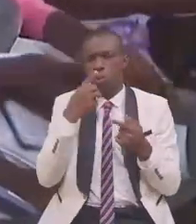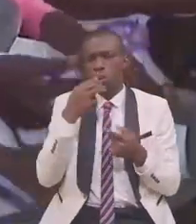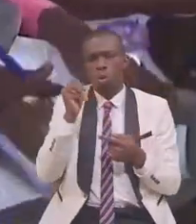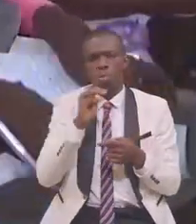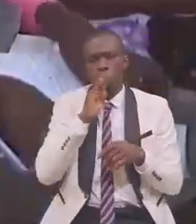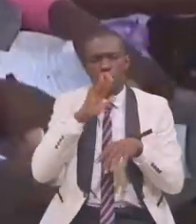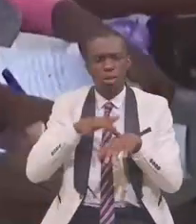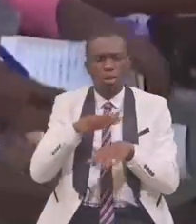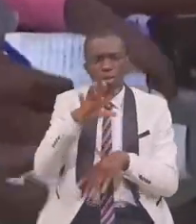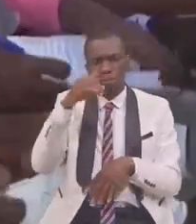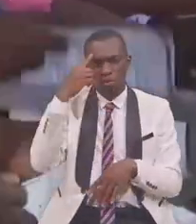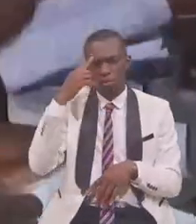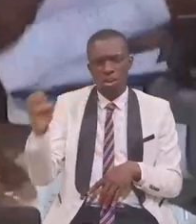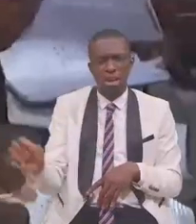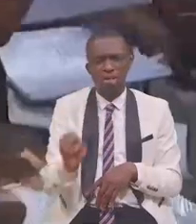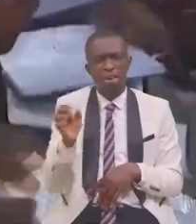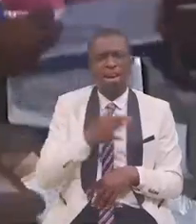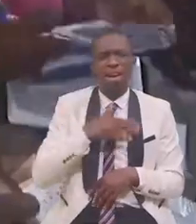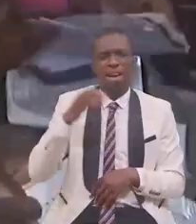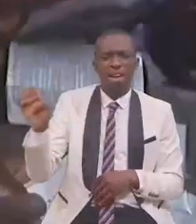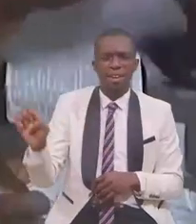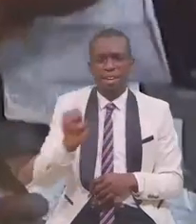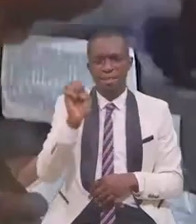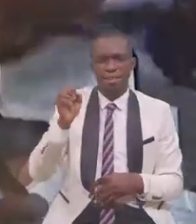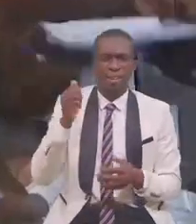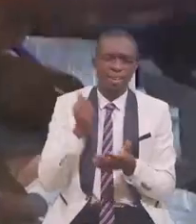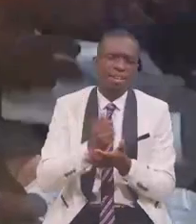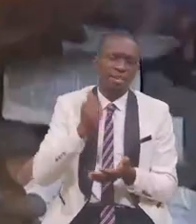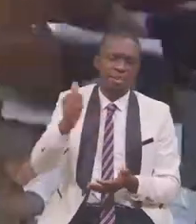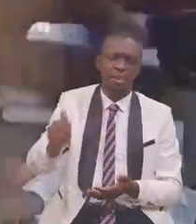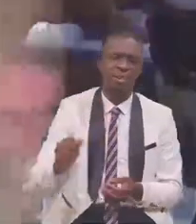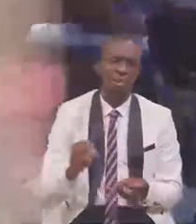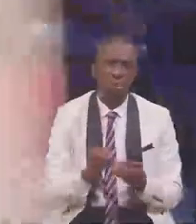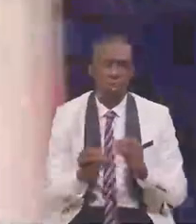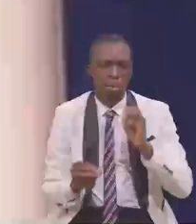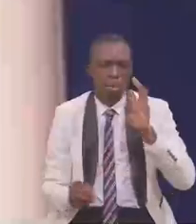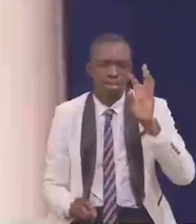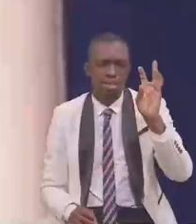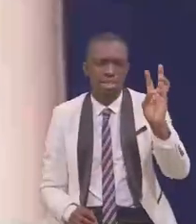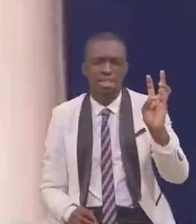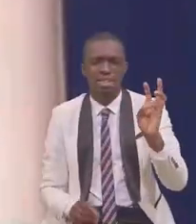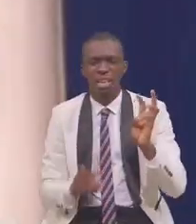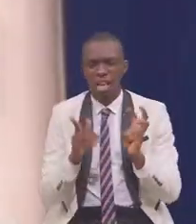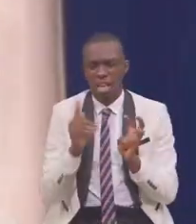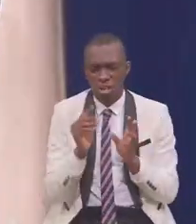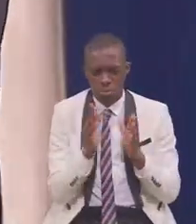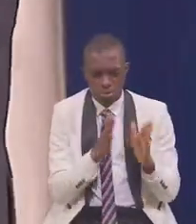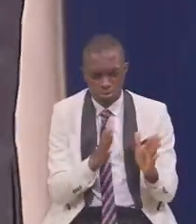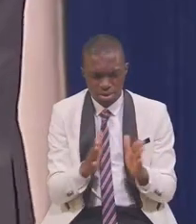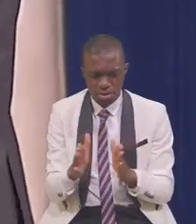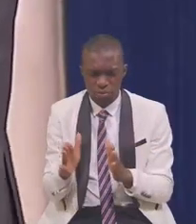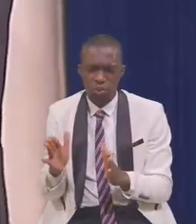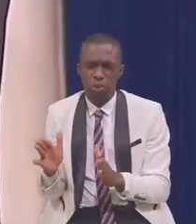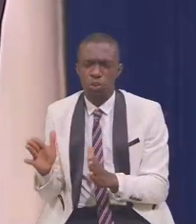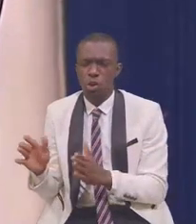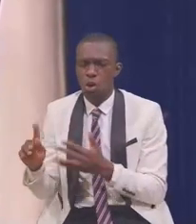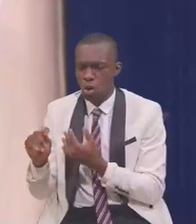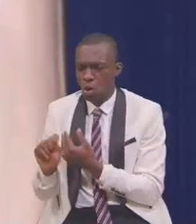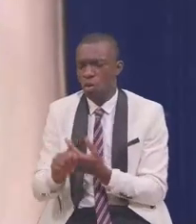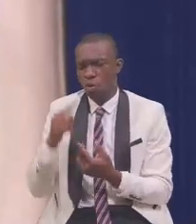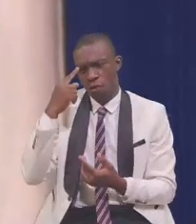6, la préparation pour notre sanctification. Comment dois-je me préparer? Vous savez, lorsque quelqu'un doit